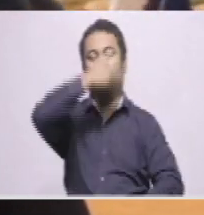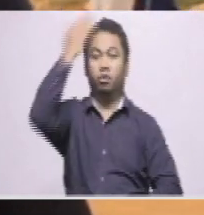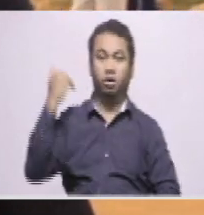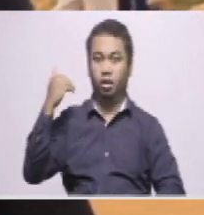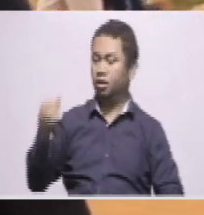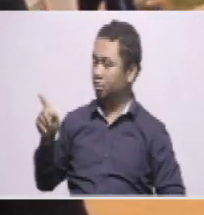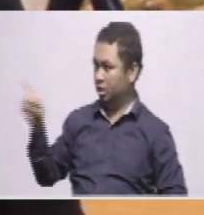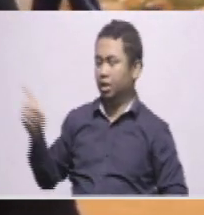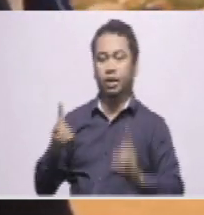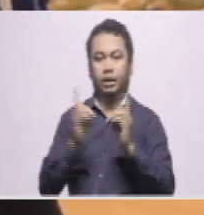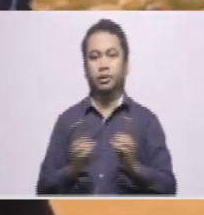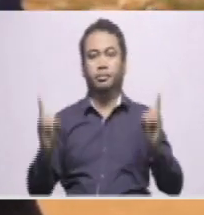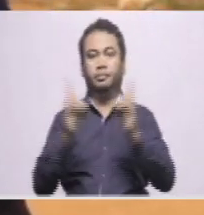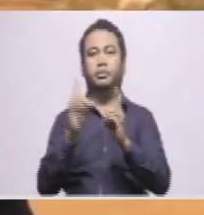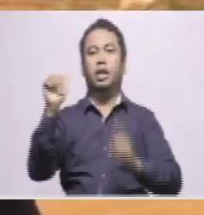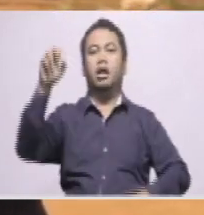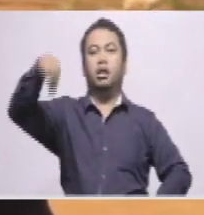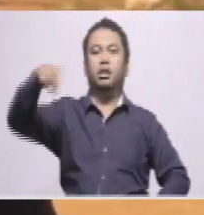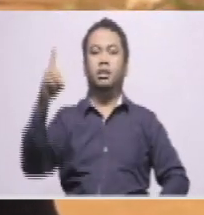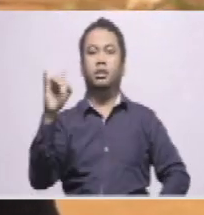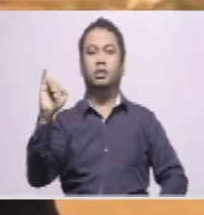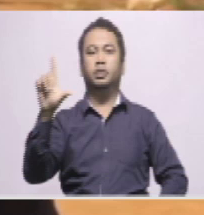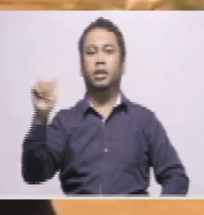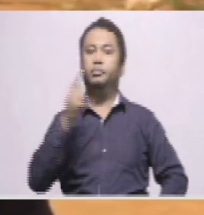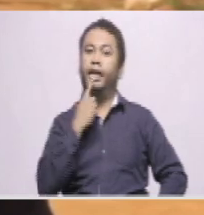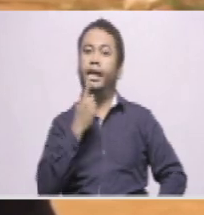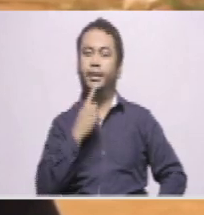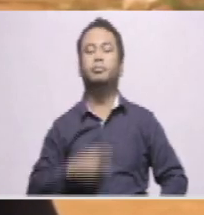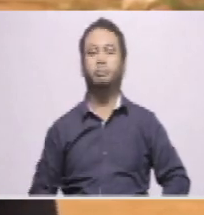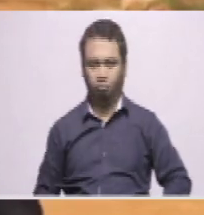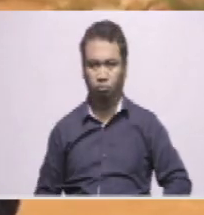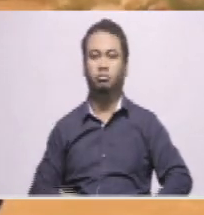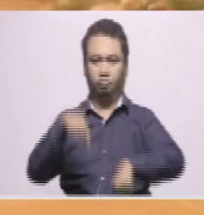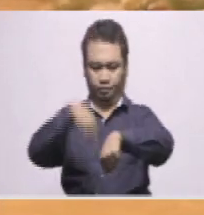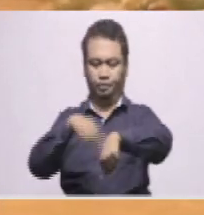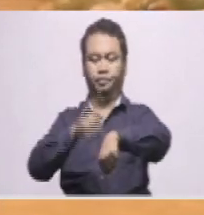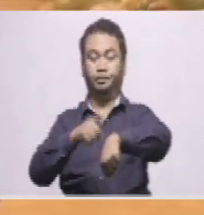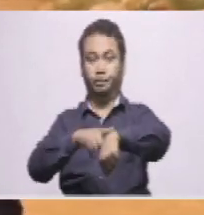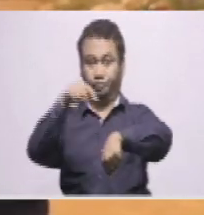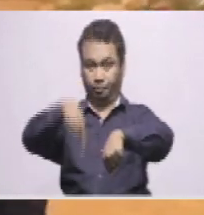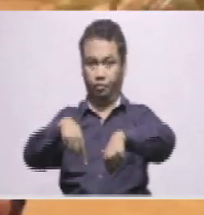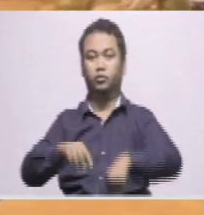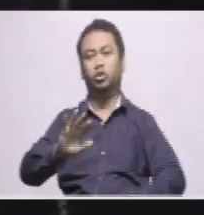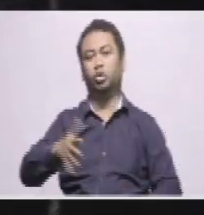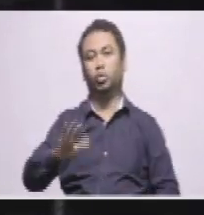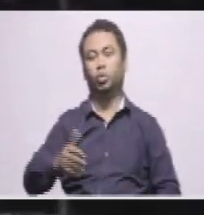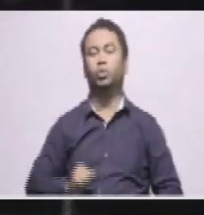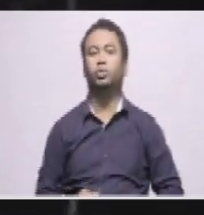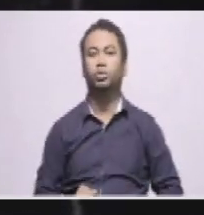aty amin'ny distrikan'ny Andilamena amin'izao fotoana ifampiresahanay aminareo izao dia efa mahatratra hatrany